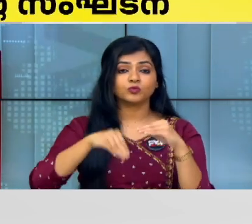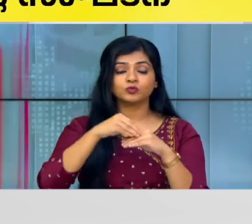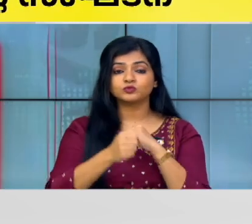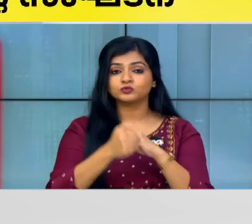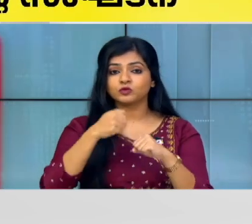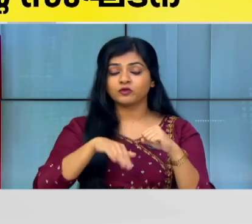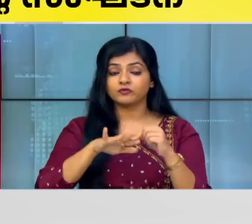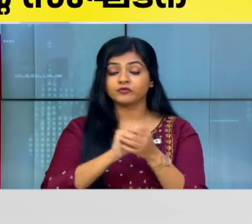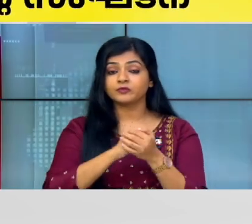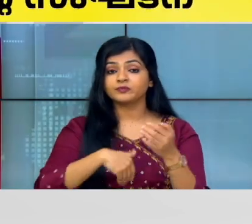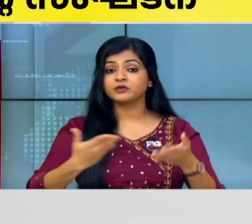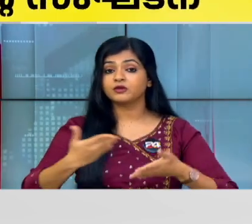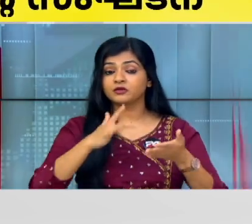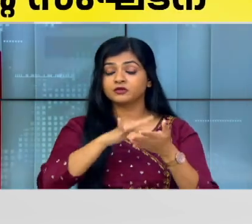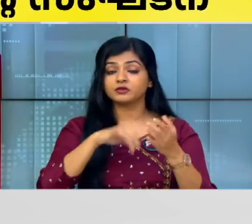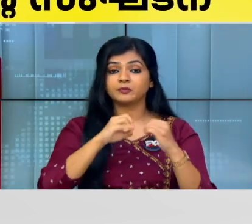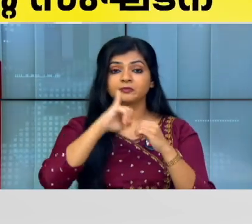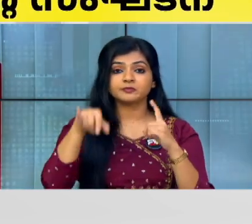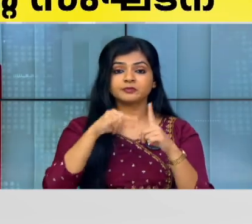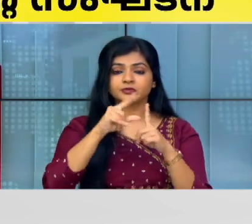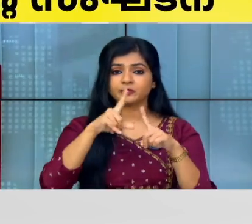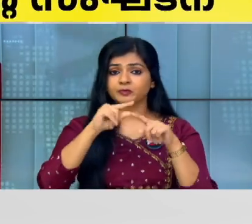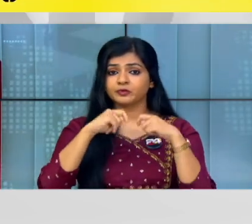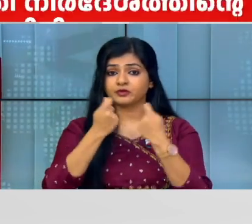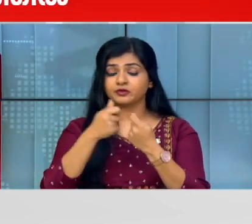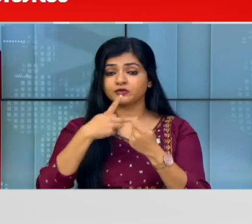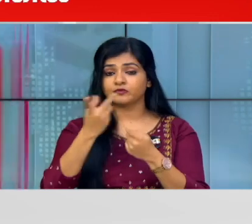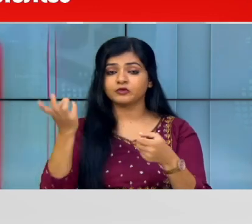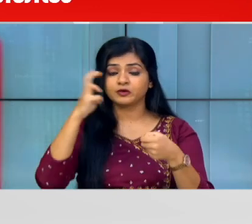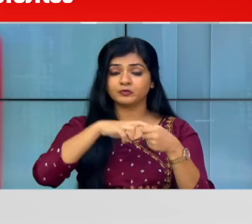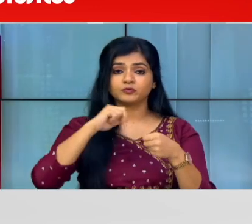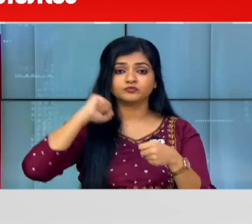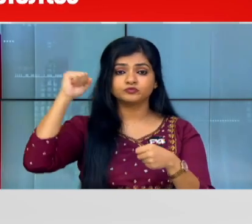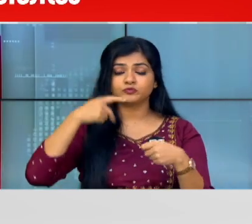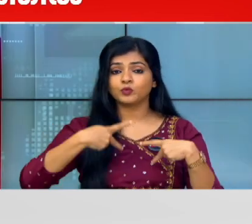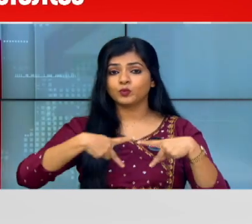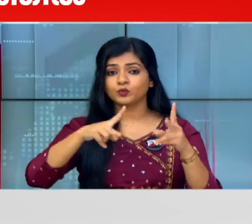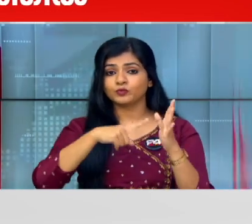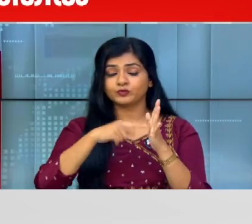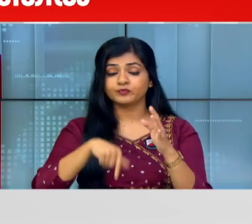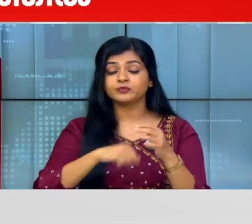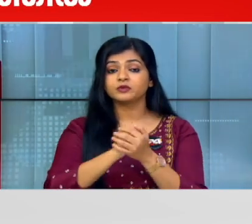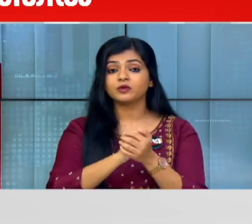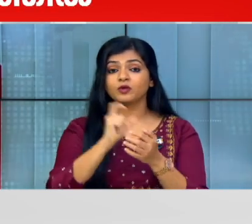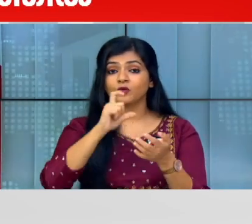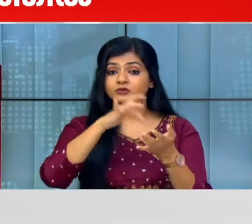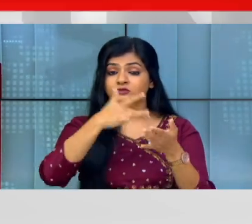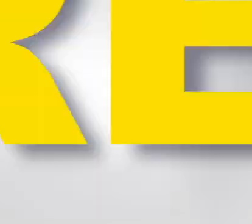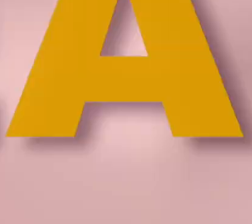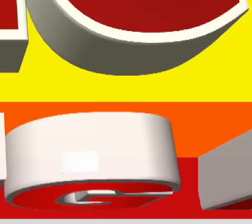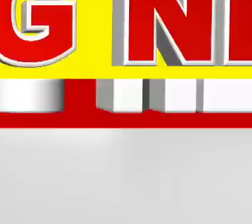മറ്റ് BJP അടക്കമുള്ള പാർട്ടികളുടെ ഭാഗത്തു നിന്നും പ്രതിഷേധം നടന്നു. തെരുവിലുള്ള പ്രതിഷേധങ്ങളും ക്യാമ്പസിനകത്തുള്ള